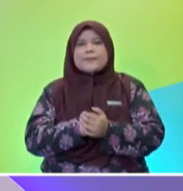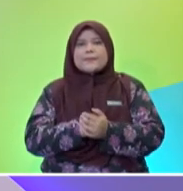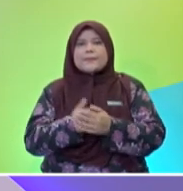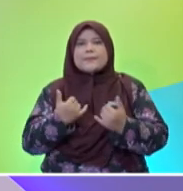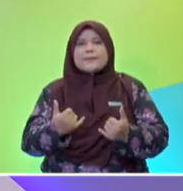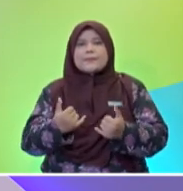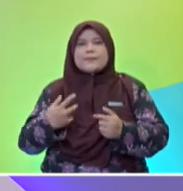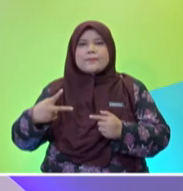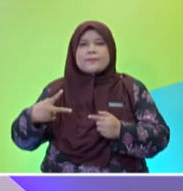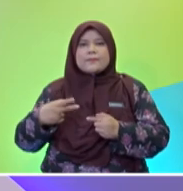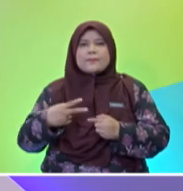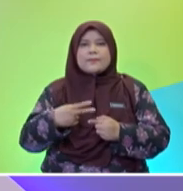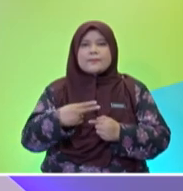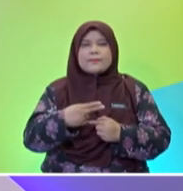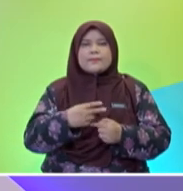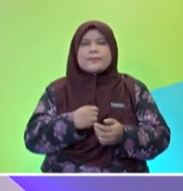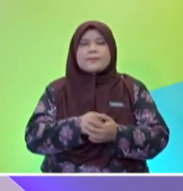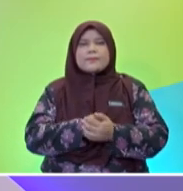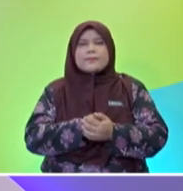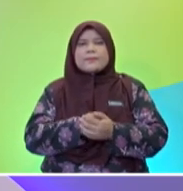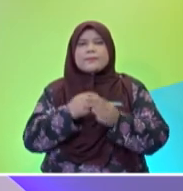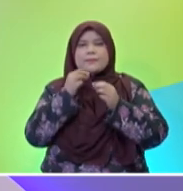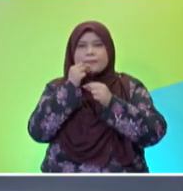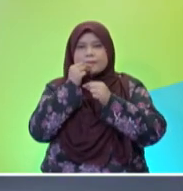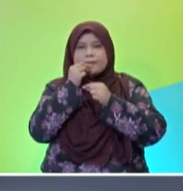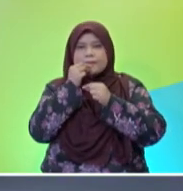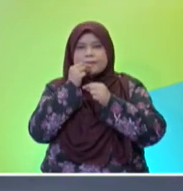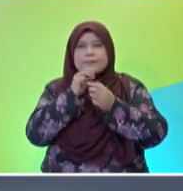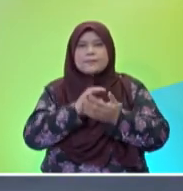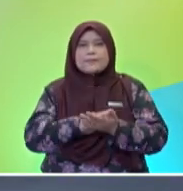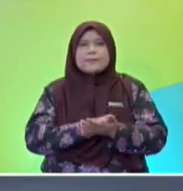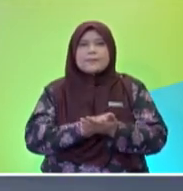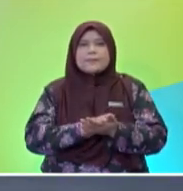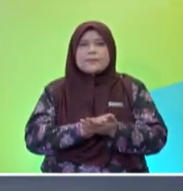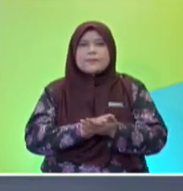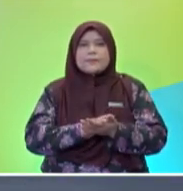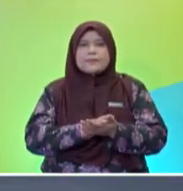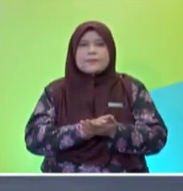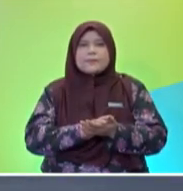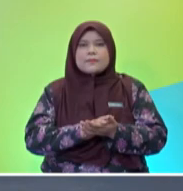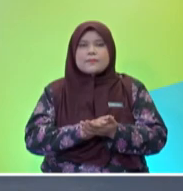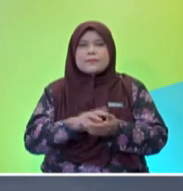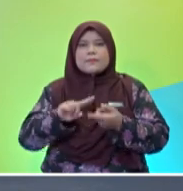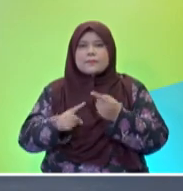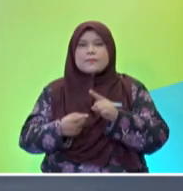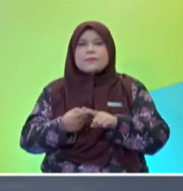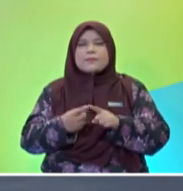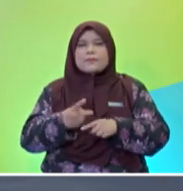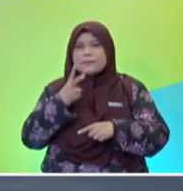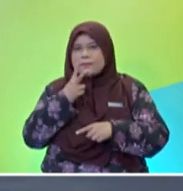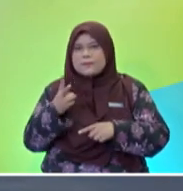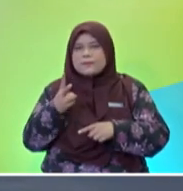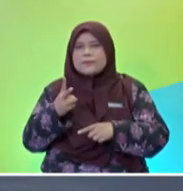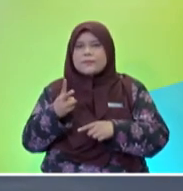kita gunting pada strol yang udah ditanduk tadi Wah jadi kawan-kawan pilih tengok